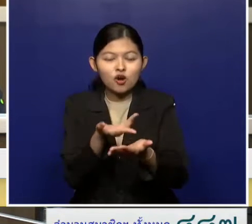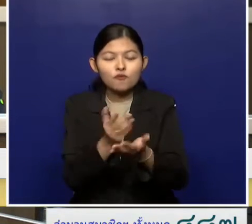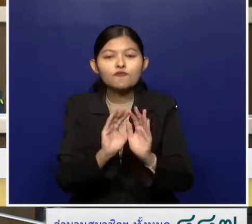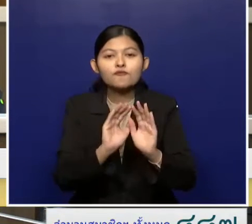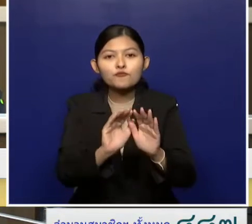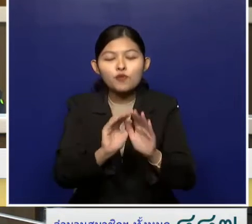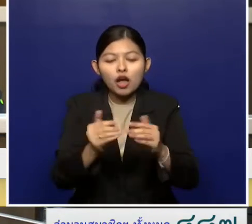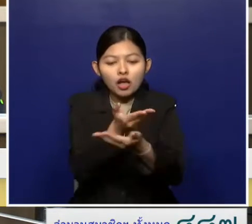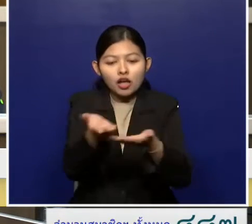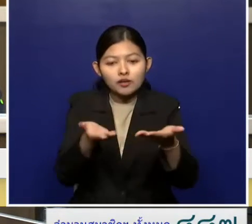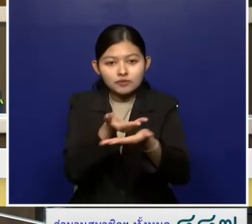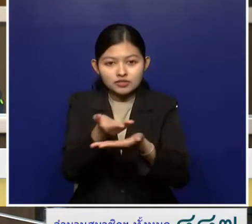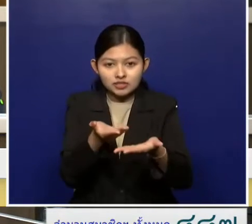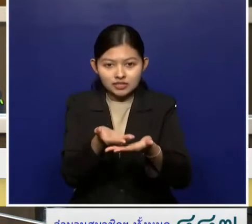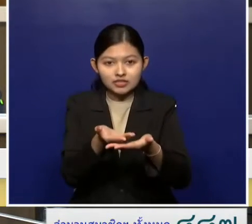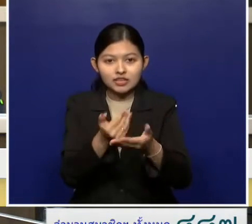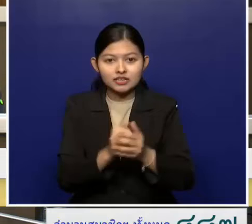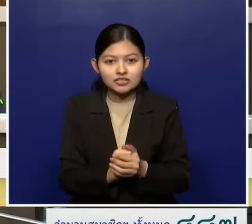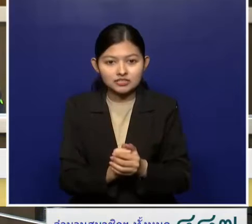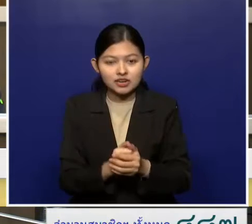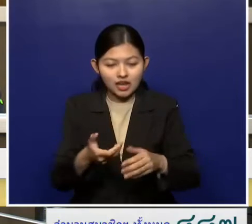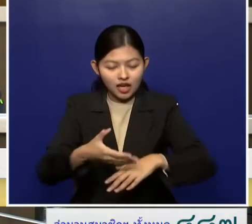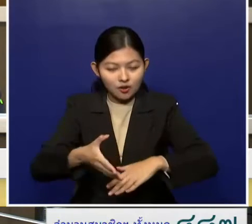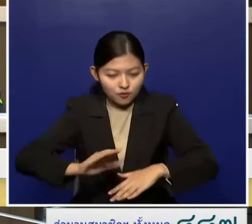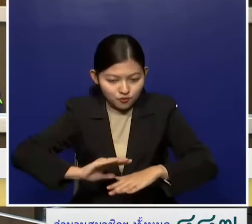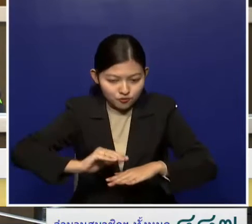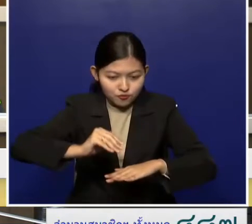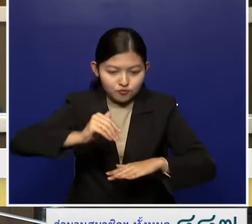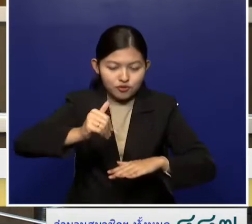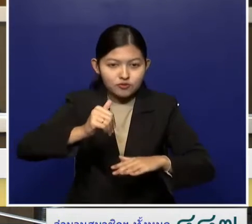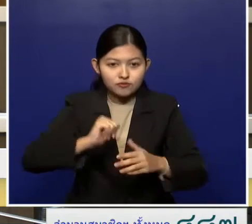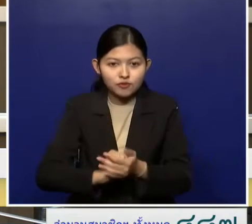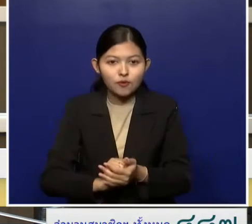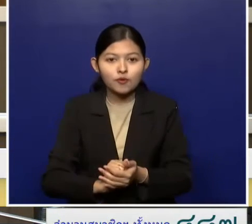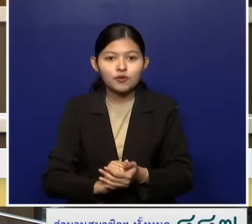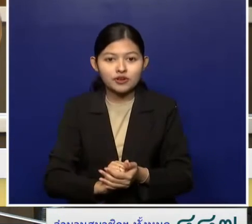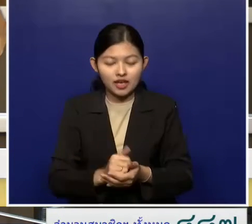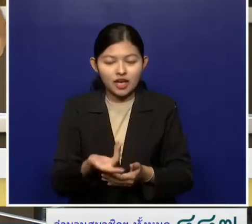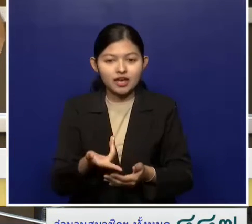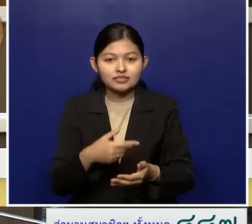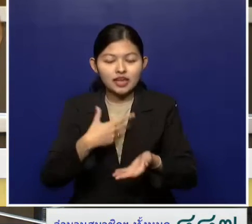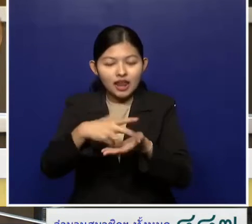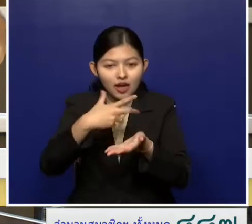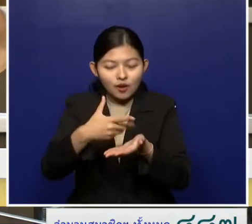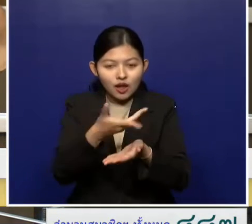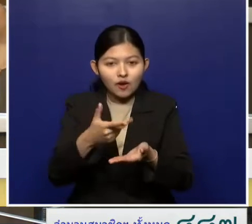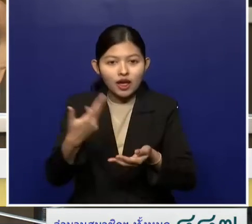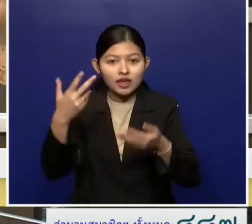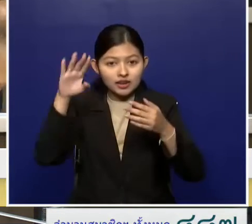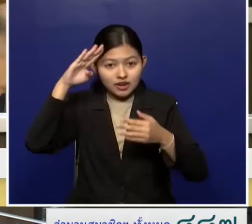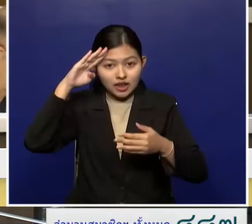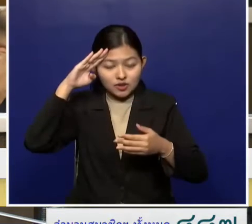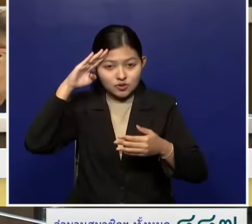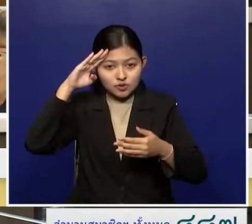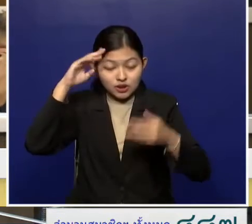ระหรอไปถึงขั้นตอนคลดการฝื้ฟูที่อยากจะเรียนให้ท่านใยกรัมุตรีกำกับ Moscowรางๆ โ่ง